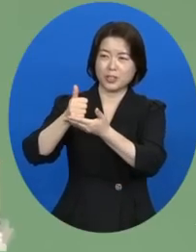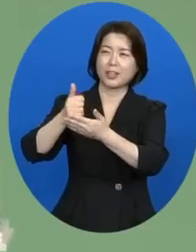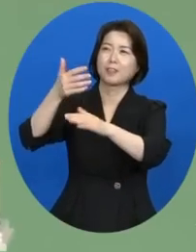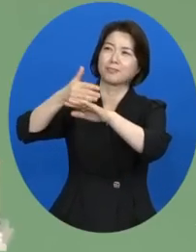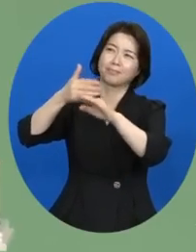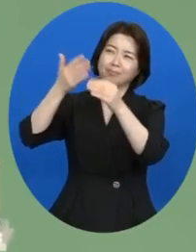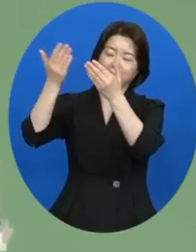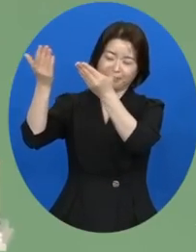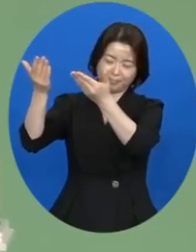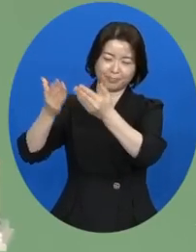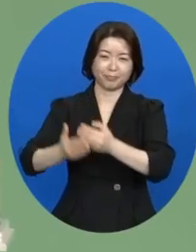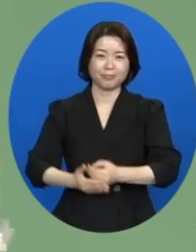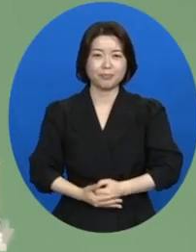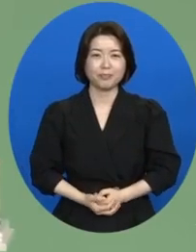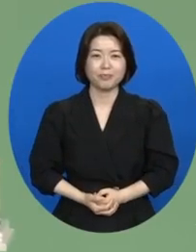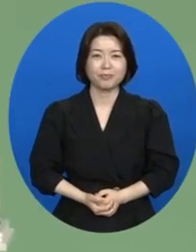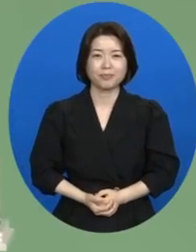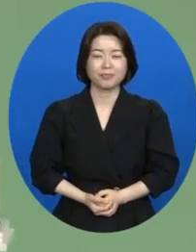감사를 드립니다.